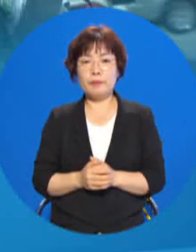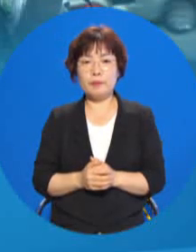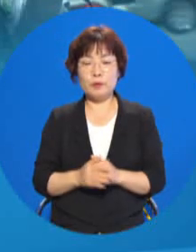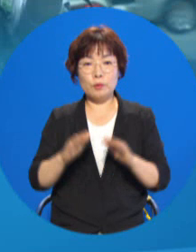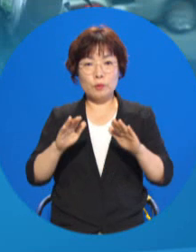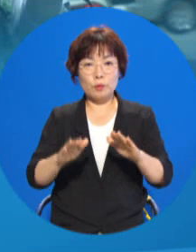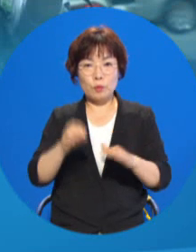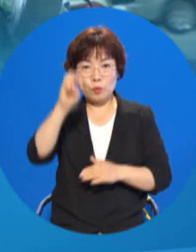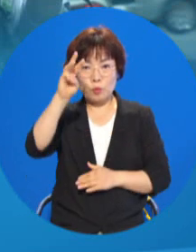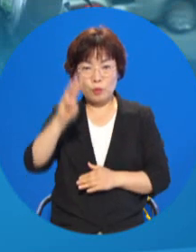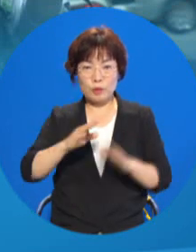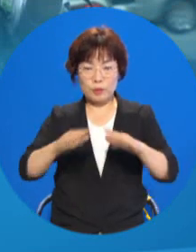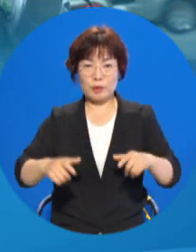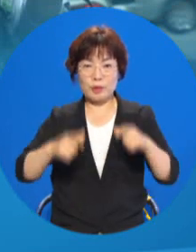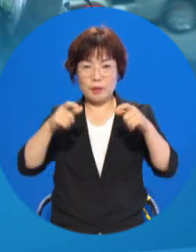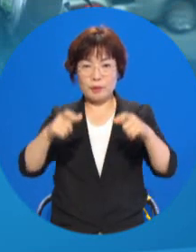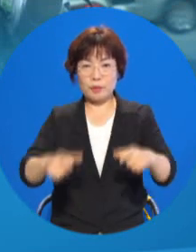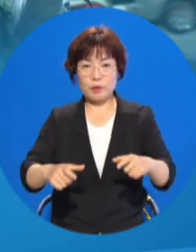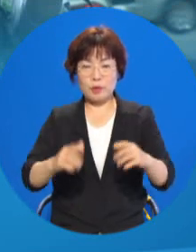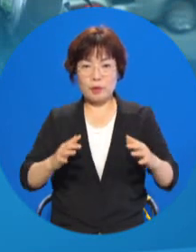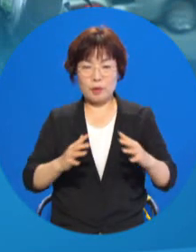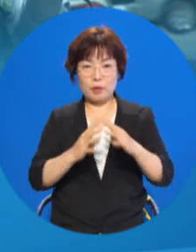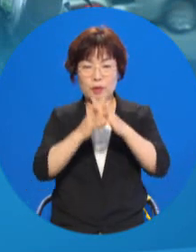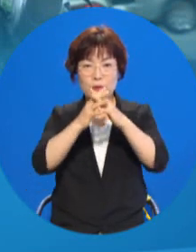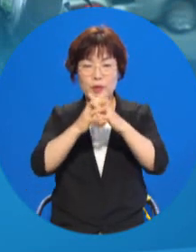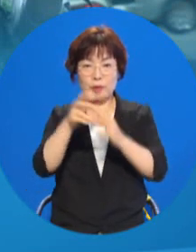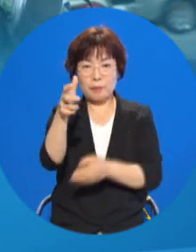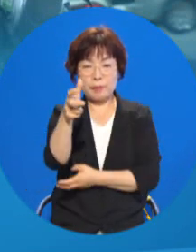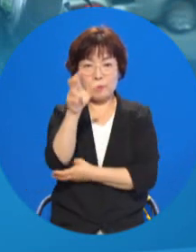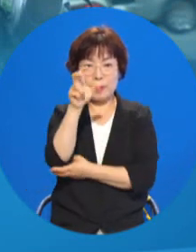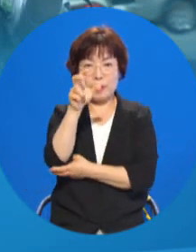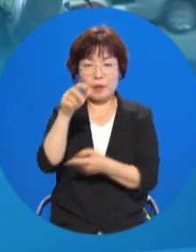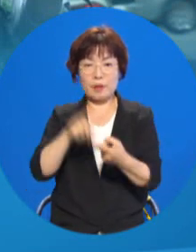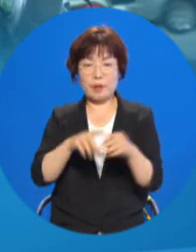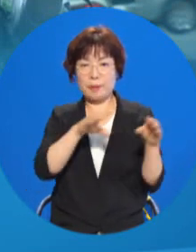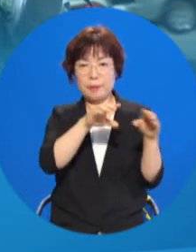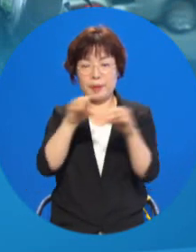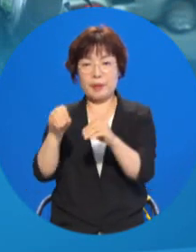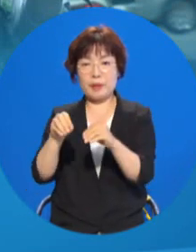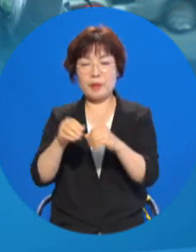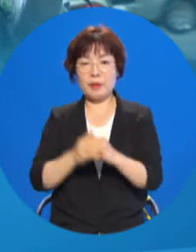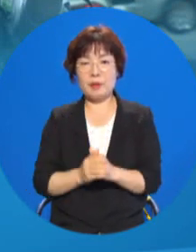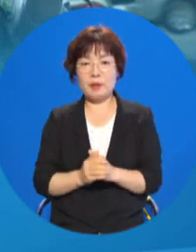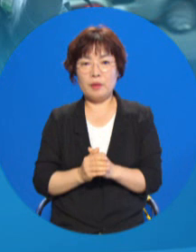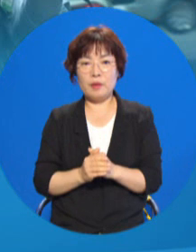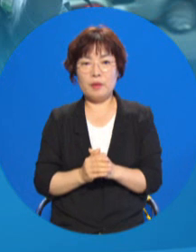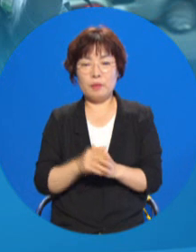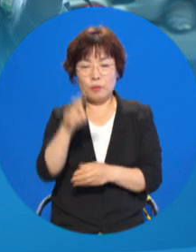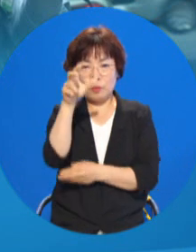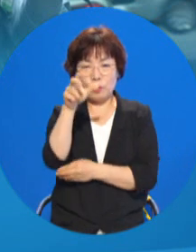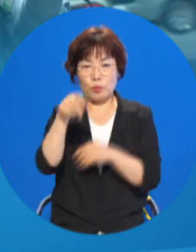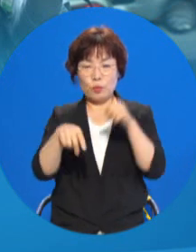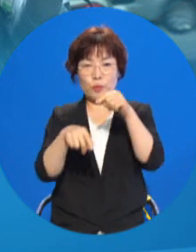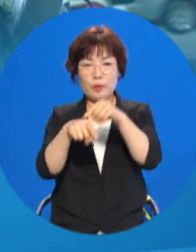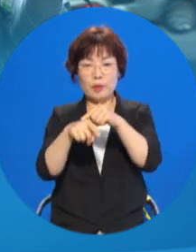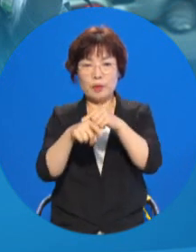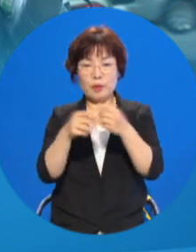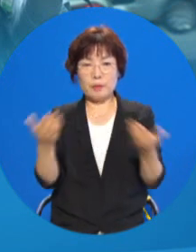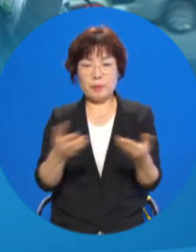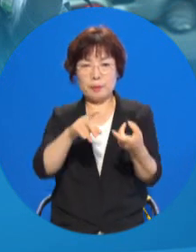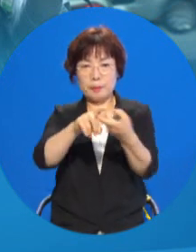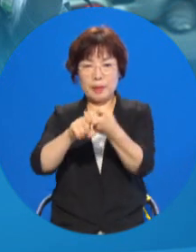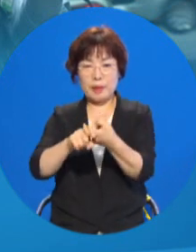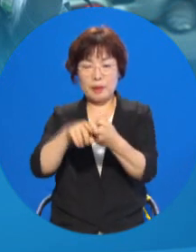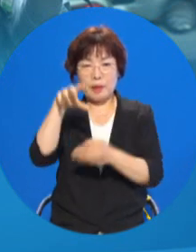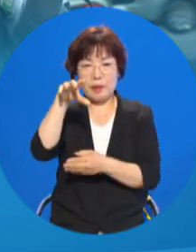오늘 광주와 전남 지역도 건설 현장에서 타워크레인이 멈춰섰습니다. 멈춰선 크레인 위에서는 노조원들의